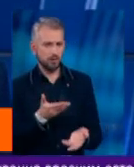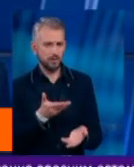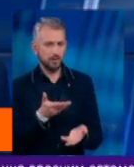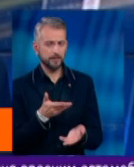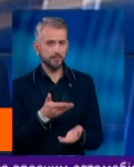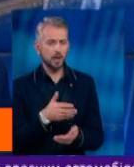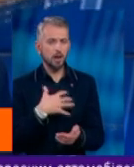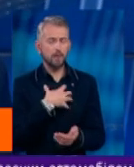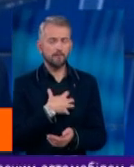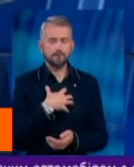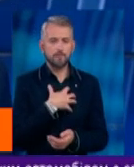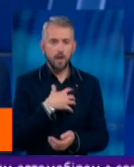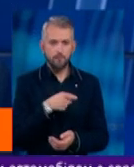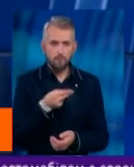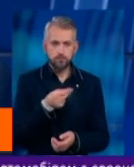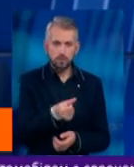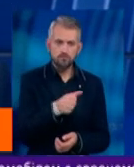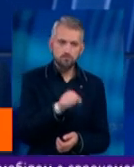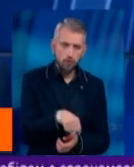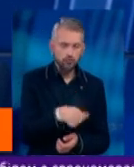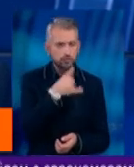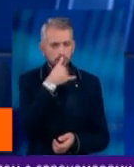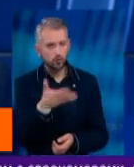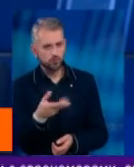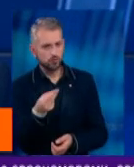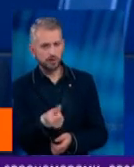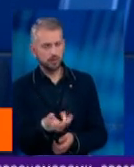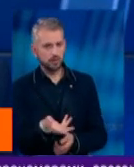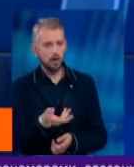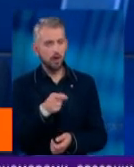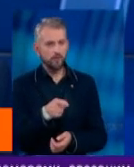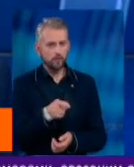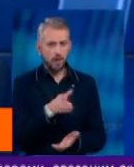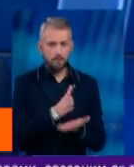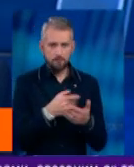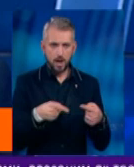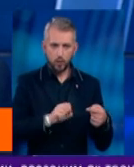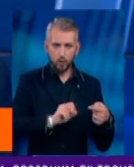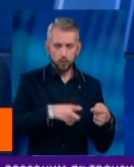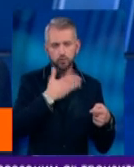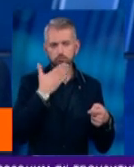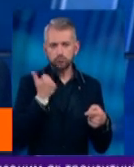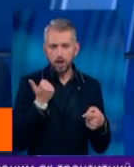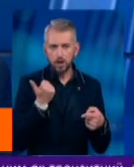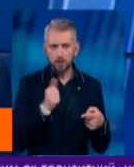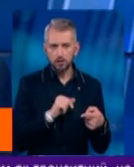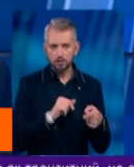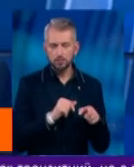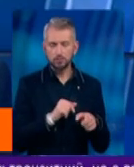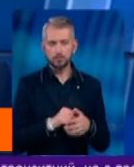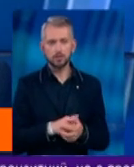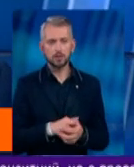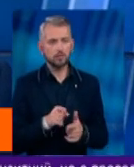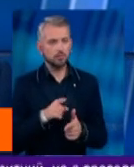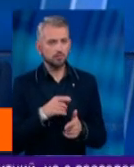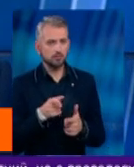людина, має значення, вона платоспроможна сплатити чи не платоспроможна. Вона має майно, яке можна реалізувати для погашення кредиту,